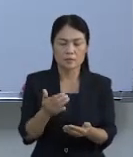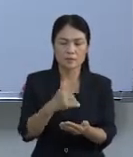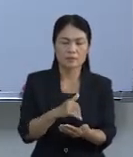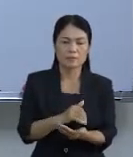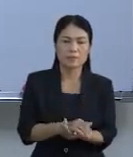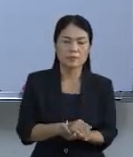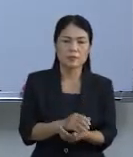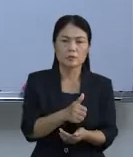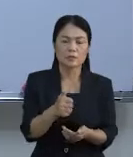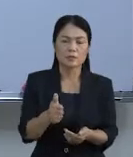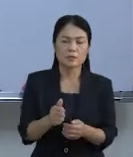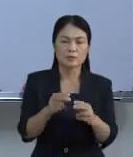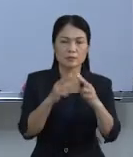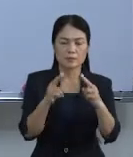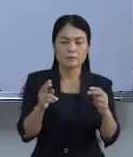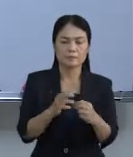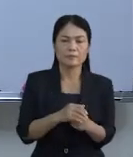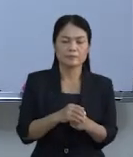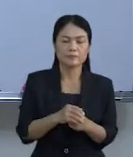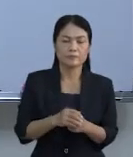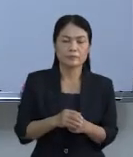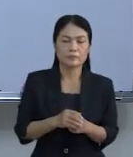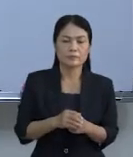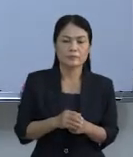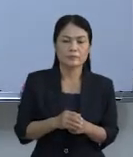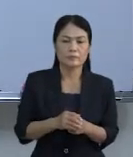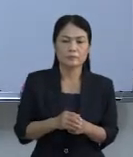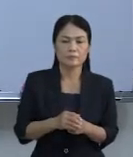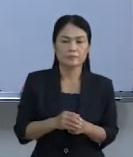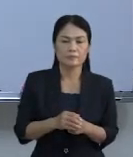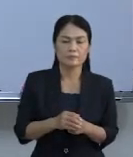bà lọ nát con bà chấn